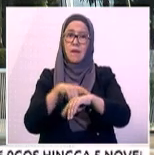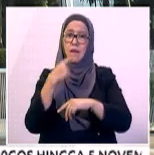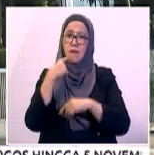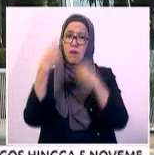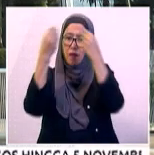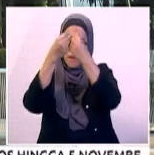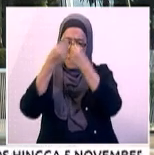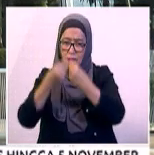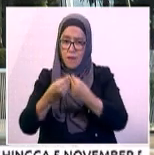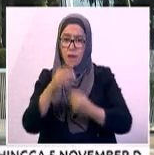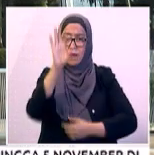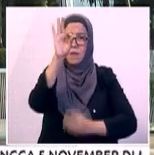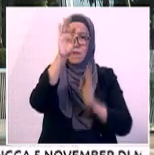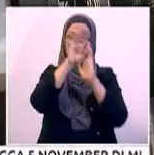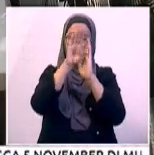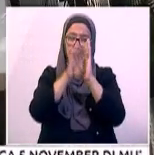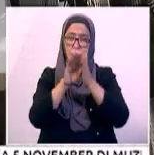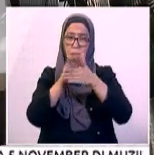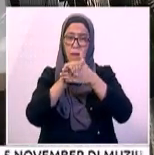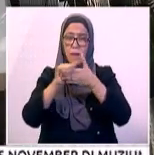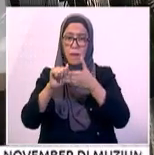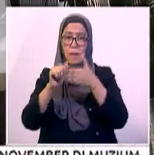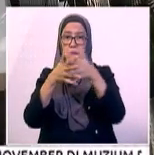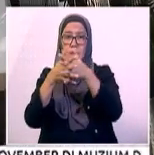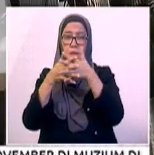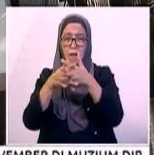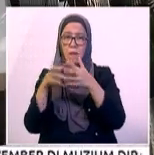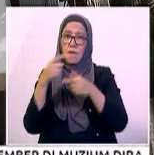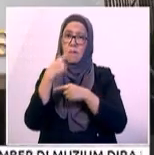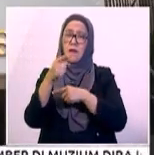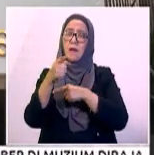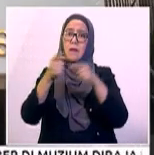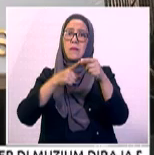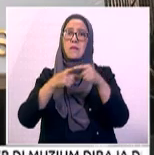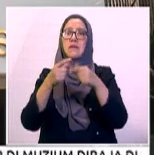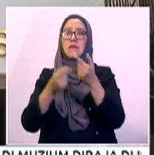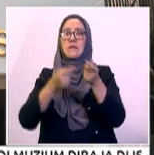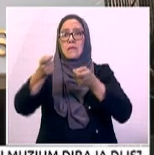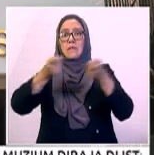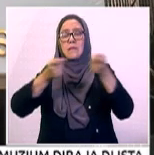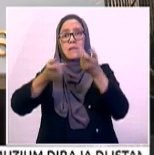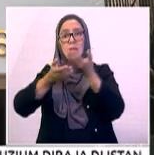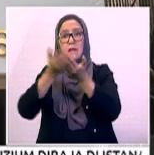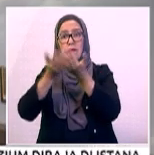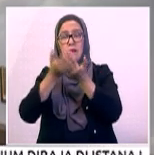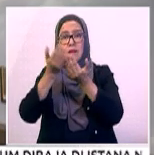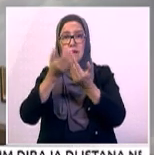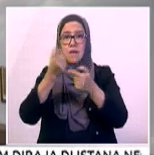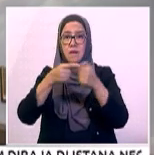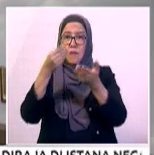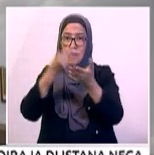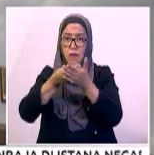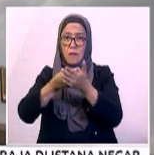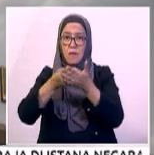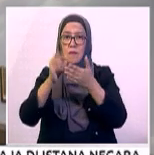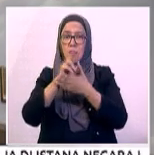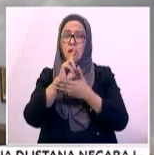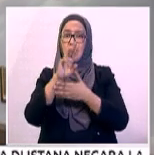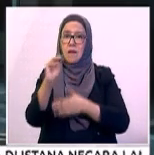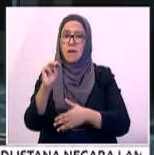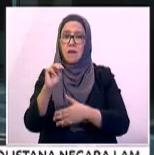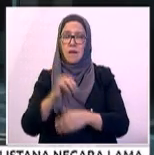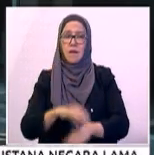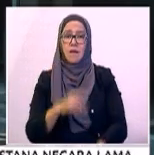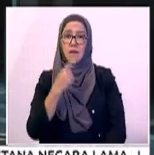$14.69 bilion mencerminkan pengurusan mudah tunai ringgit dalam pasaran wang. Sejajar dengan amalan yang diterima pakai sejak